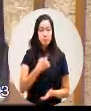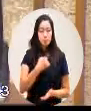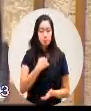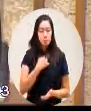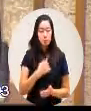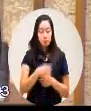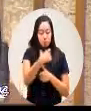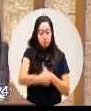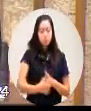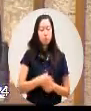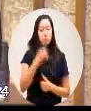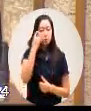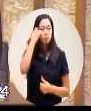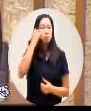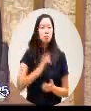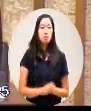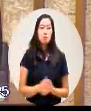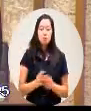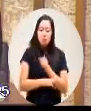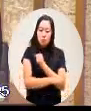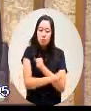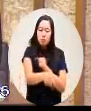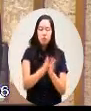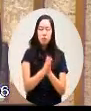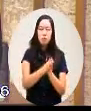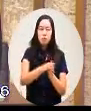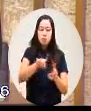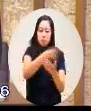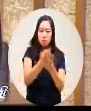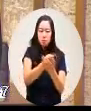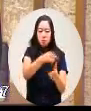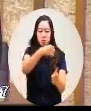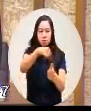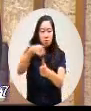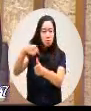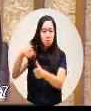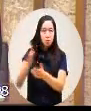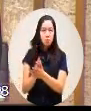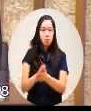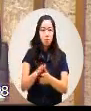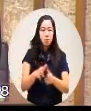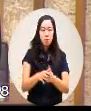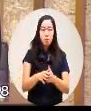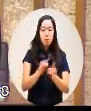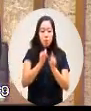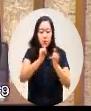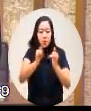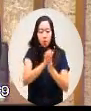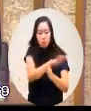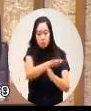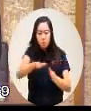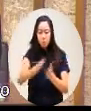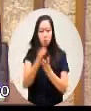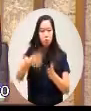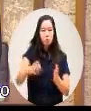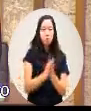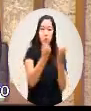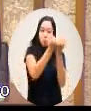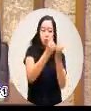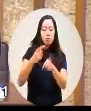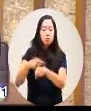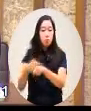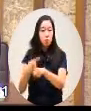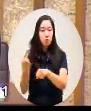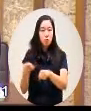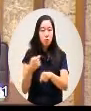基本上。整个教育或是社会的稳定力量，除了法治，其实还有一些道德跟习俗。那